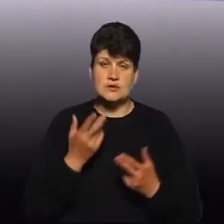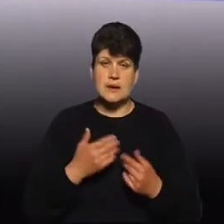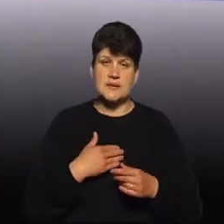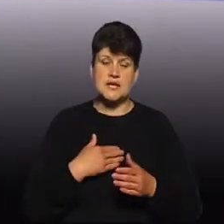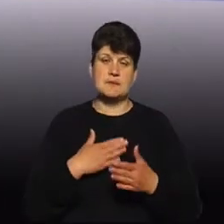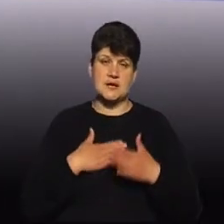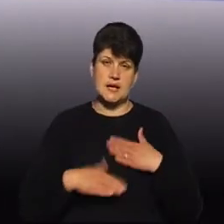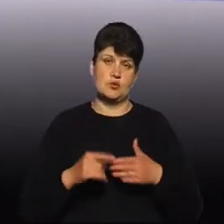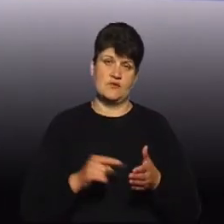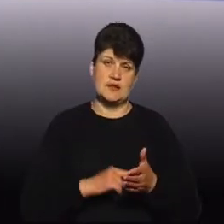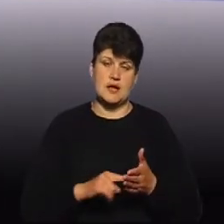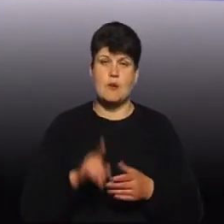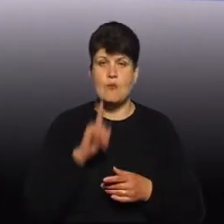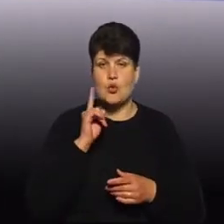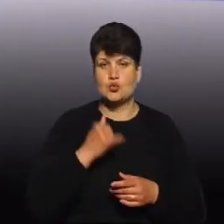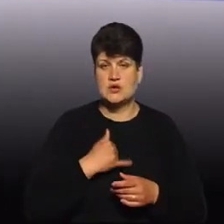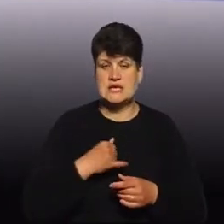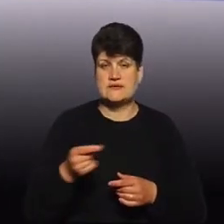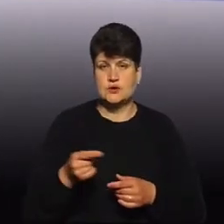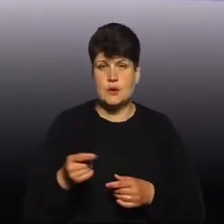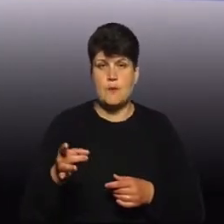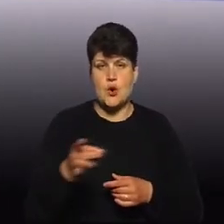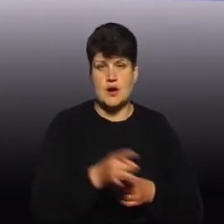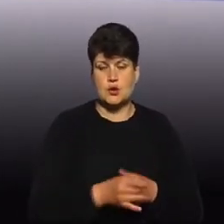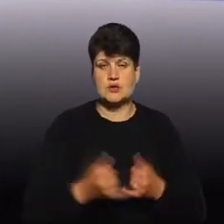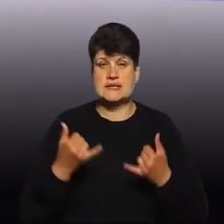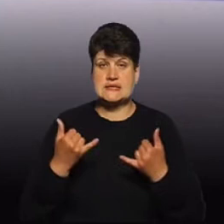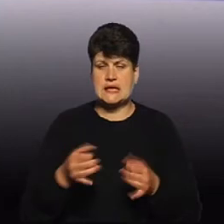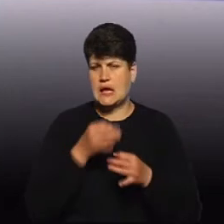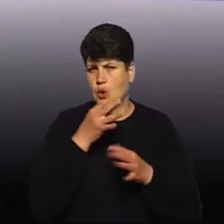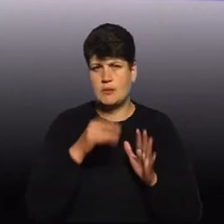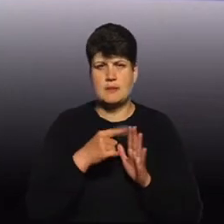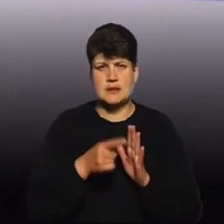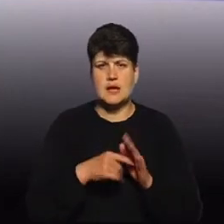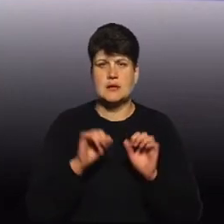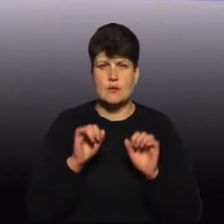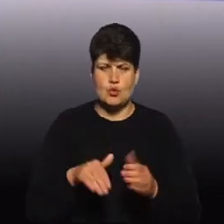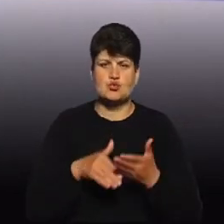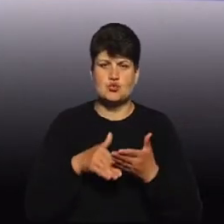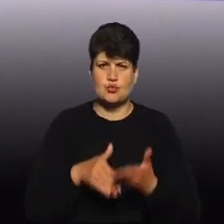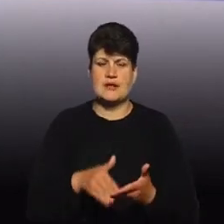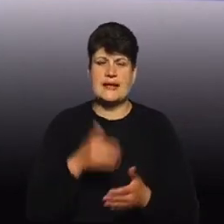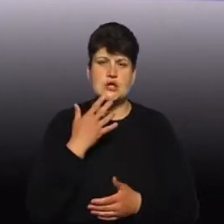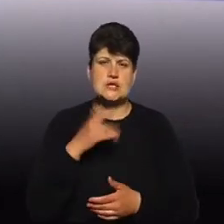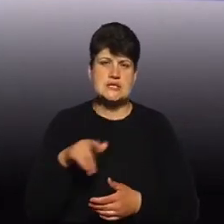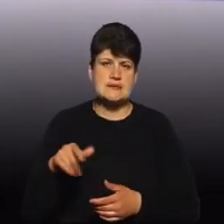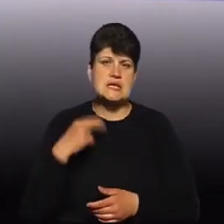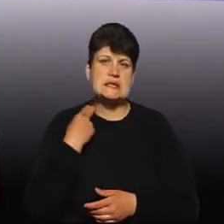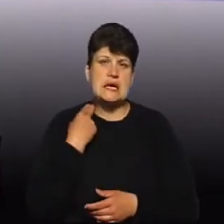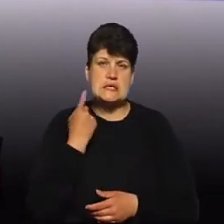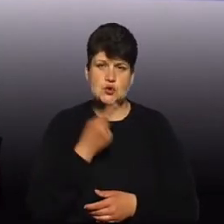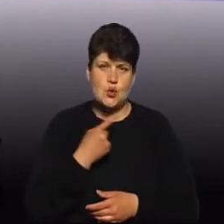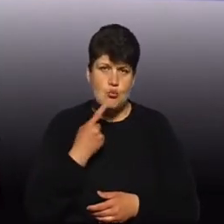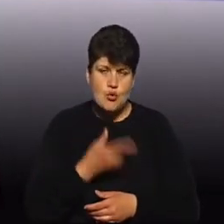в Тернополі і, ну, і по районах зараз, на любе питання можуть допомогти іноземцям англійською мовою. Звичайно, люди